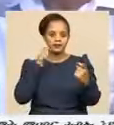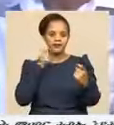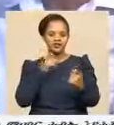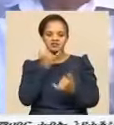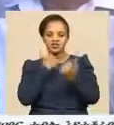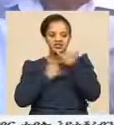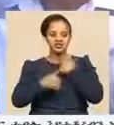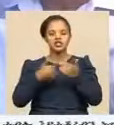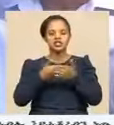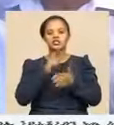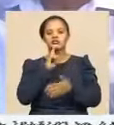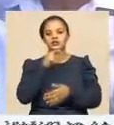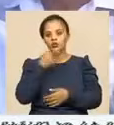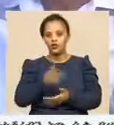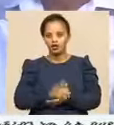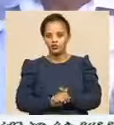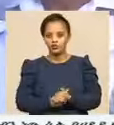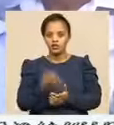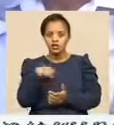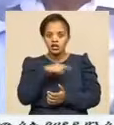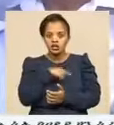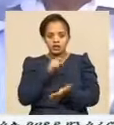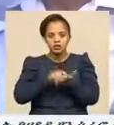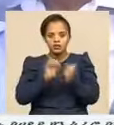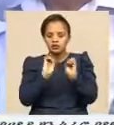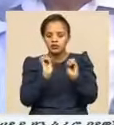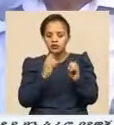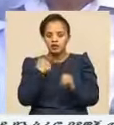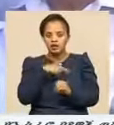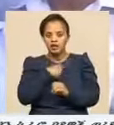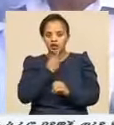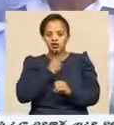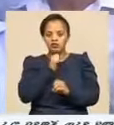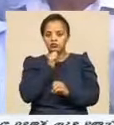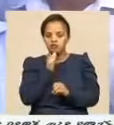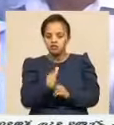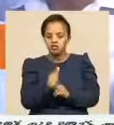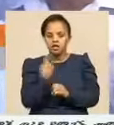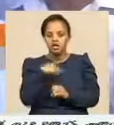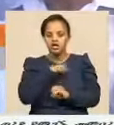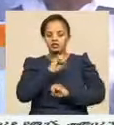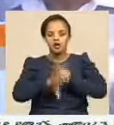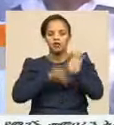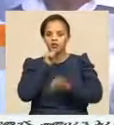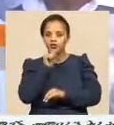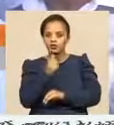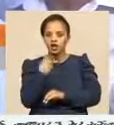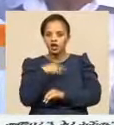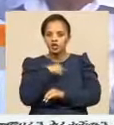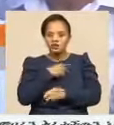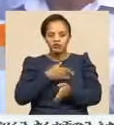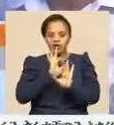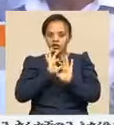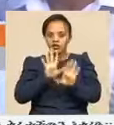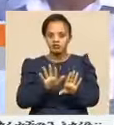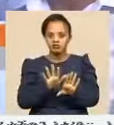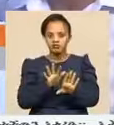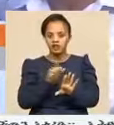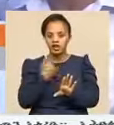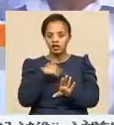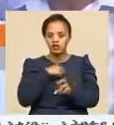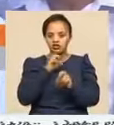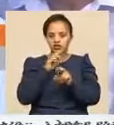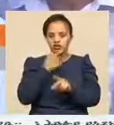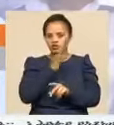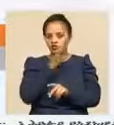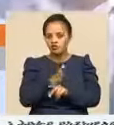በደል እየደረሰብን ነው ይላሉ። እኛ ሳንፈርም እኛን ሳይጠይቁ እኛን ሳያማክሩ ያለኛ ፍቃድ ያለኛ ይሁንታ ነው ከኛ